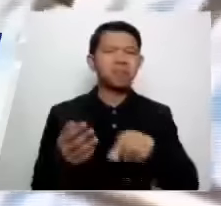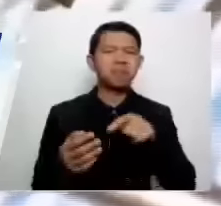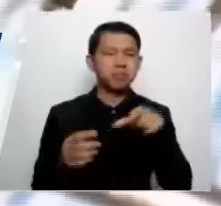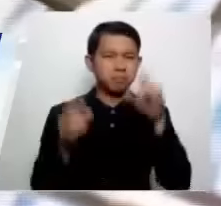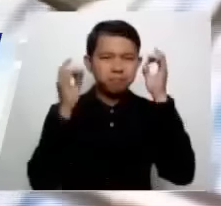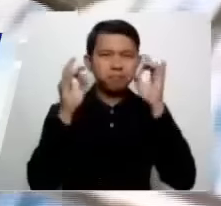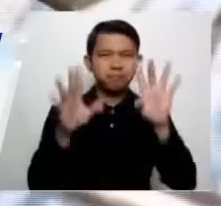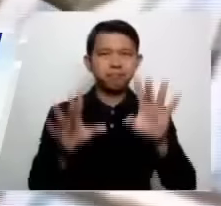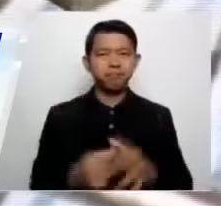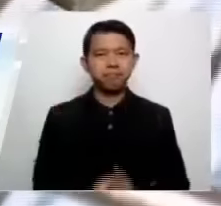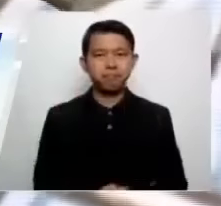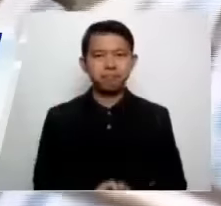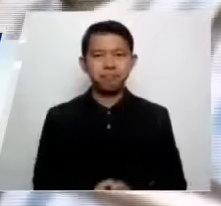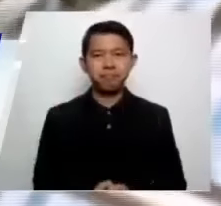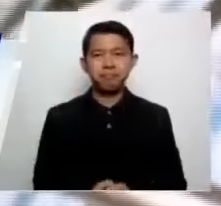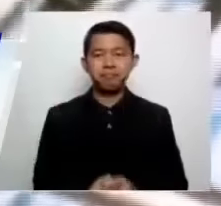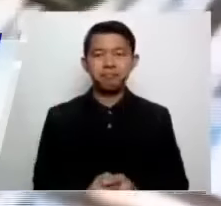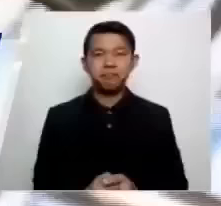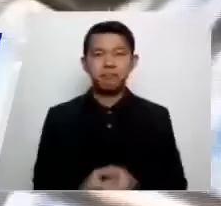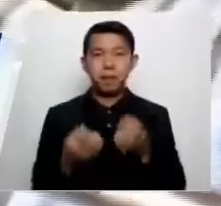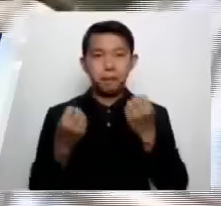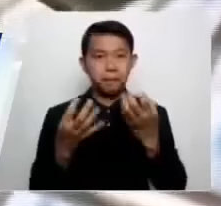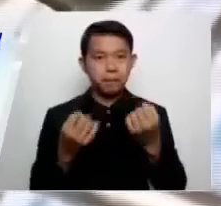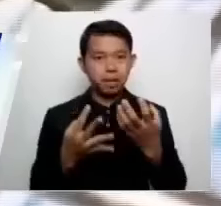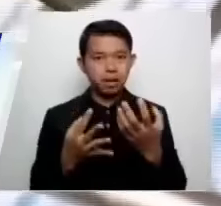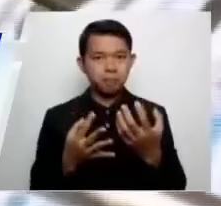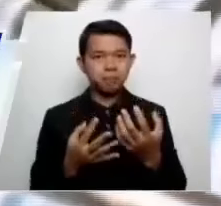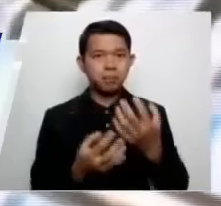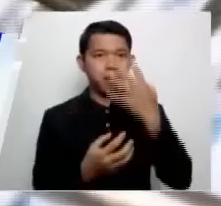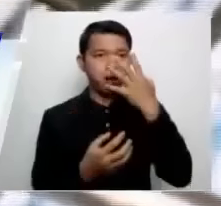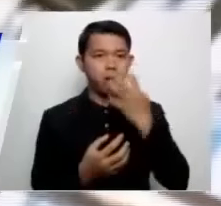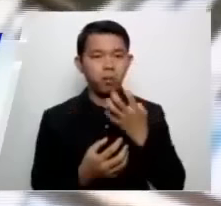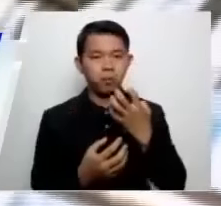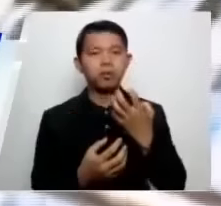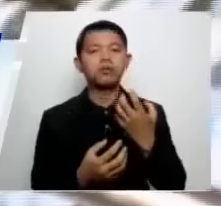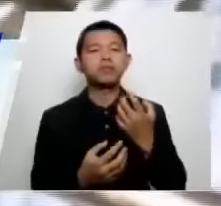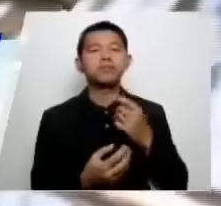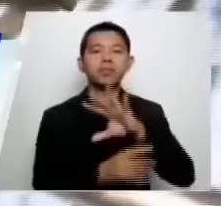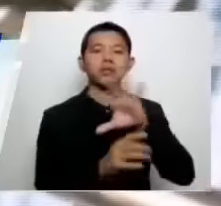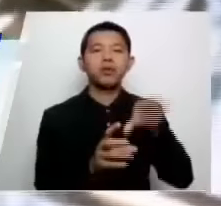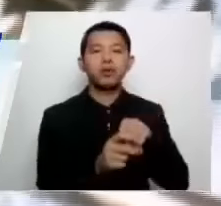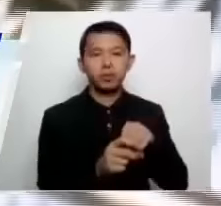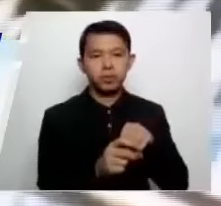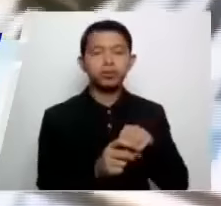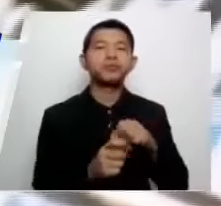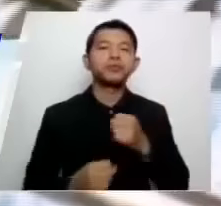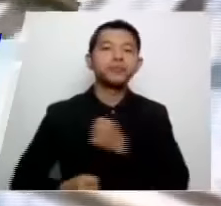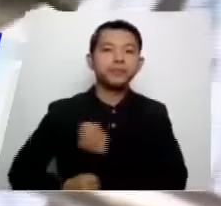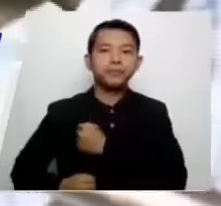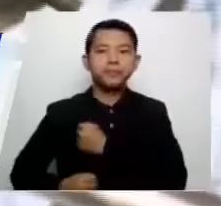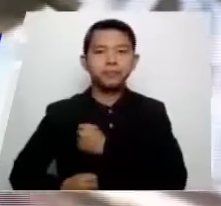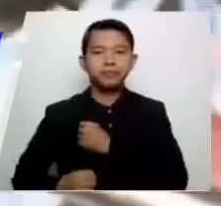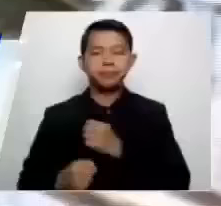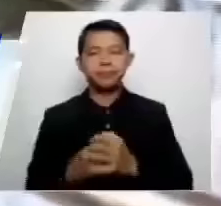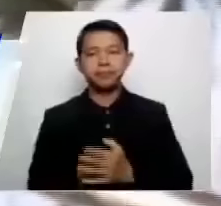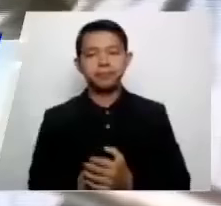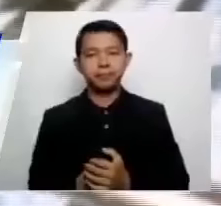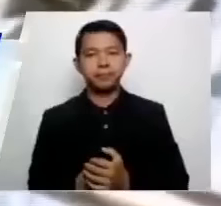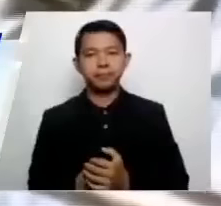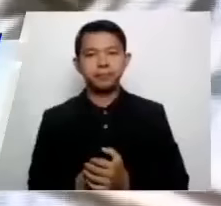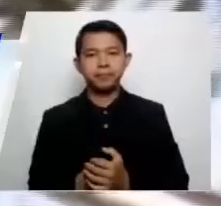At maraming magagalit sa iyo, pati na ang militar. Kaya hindi na